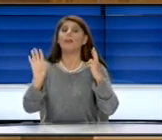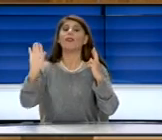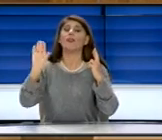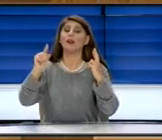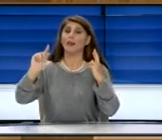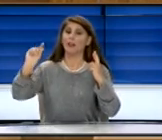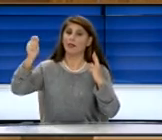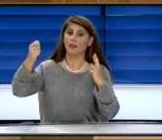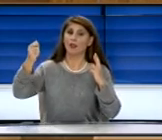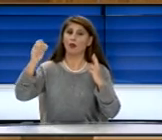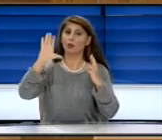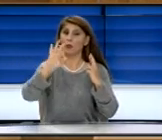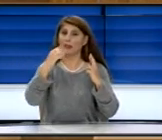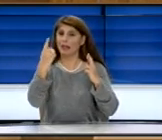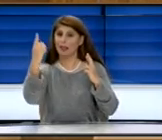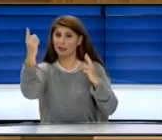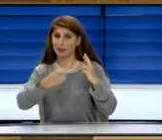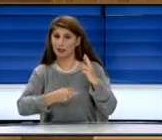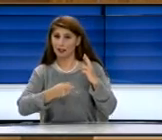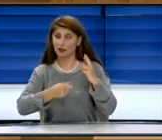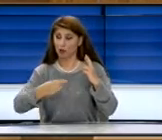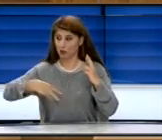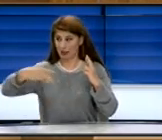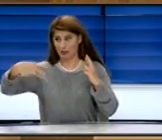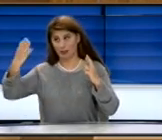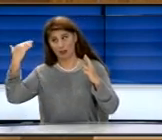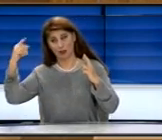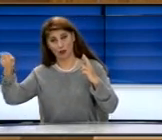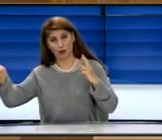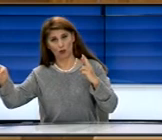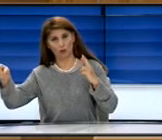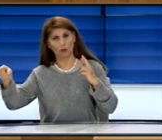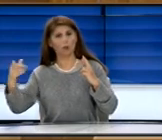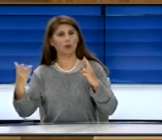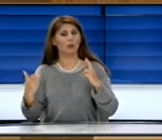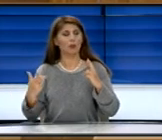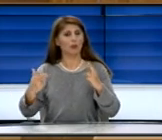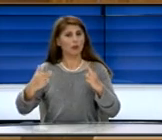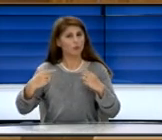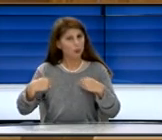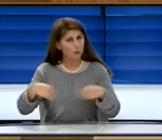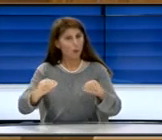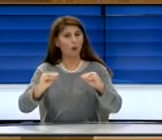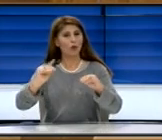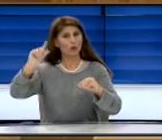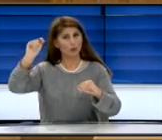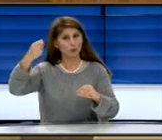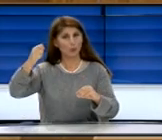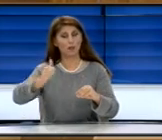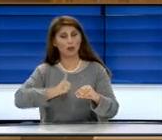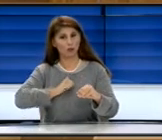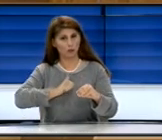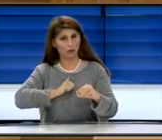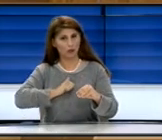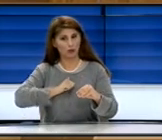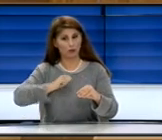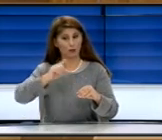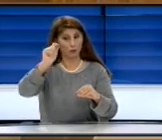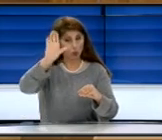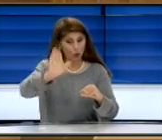ΔΕΗ του 51% επί ΣΥΡΙΖΑ που με τις νόμες και την πώληση ηλεκτρικής ενέργειας στους ιδιώτες κάτω